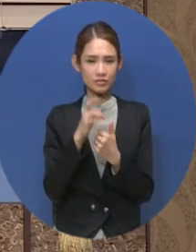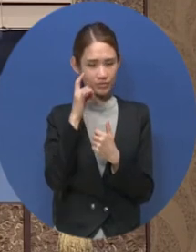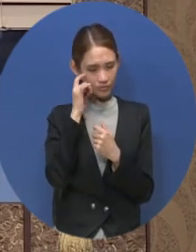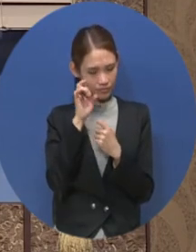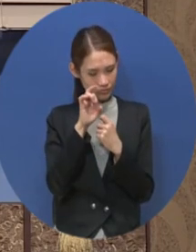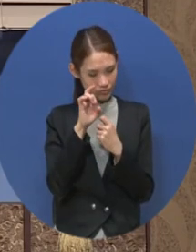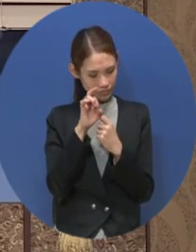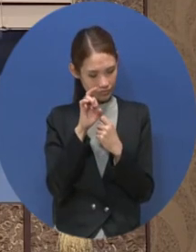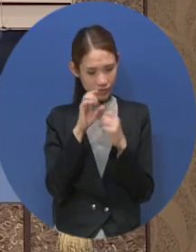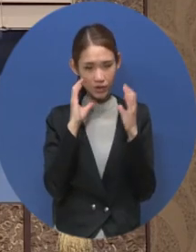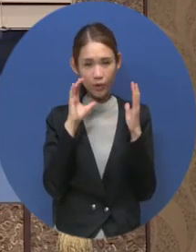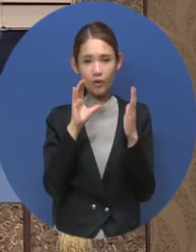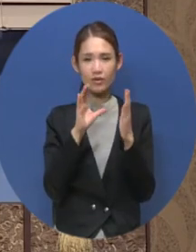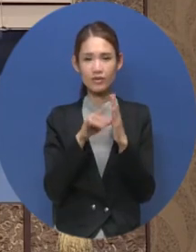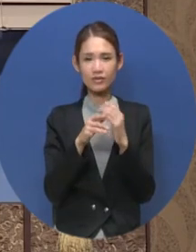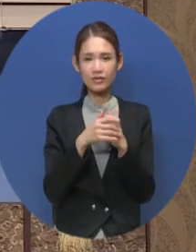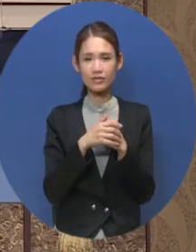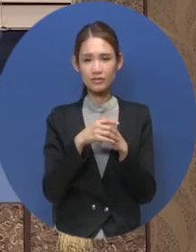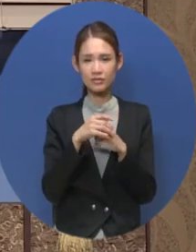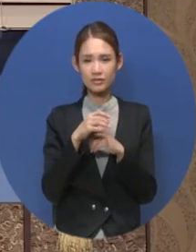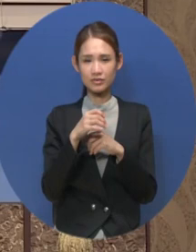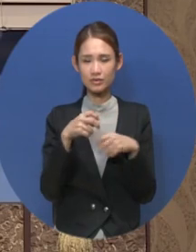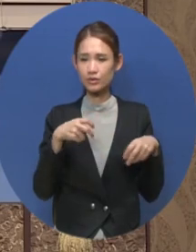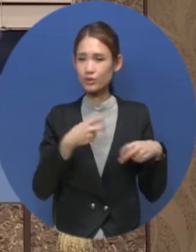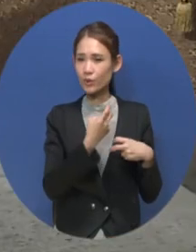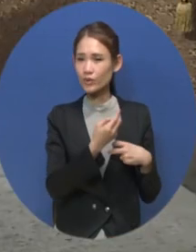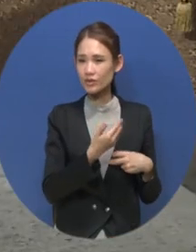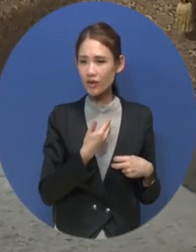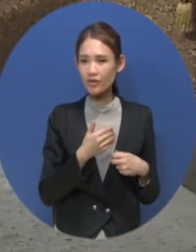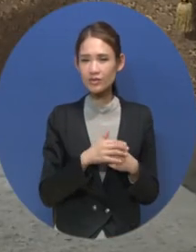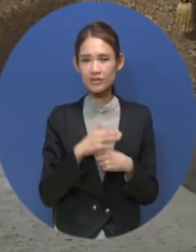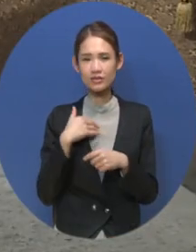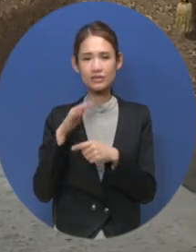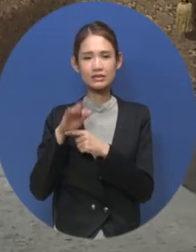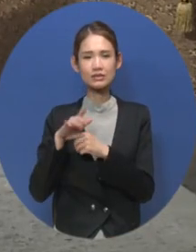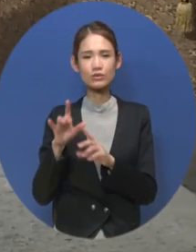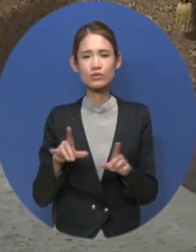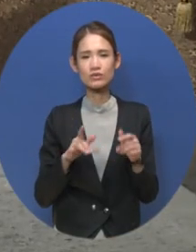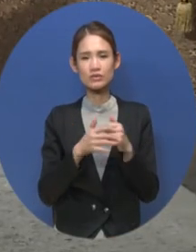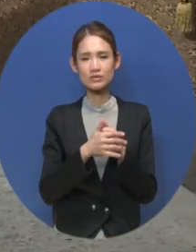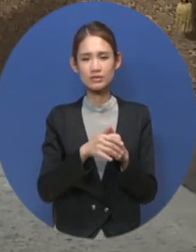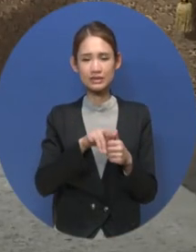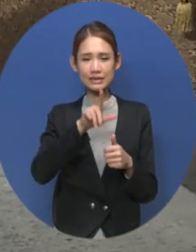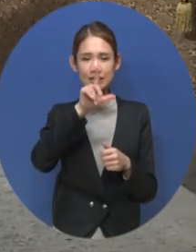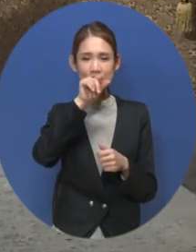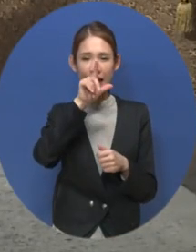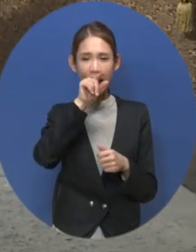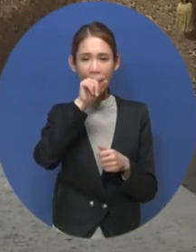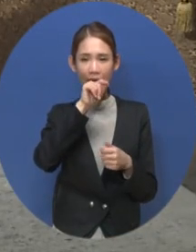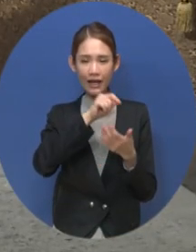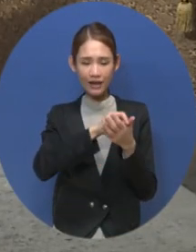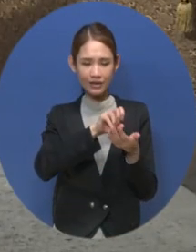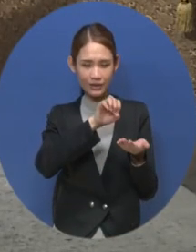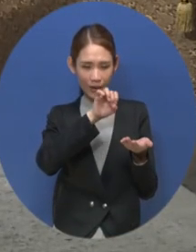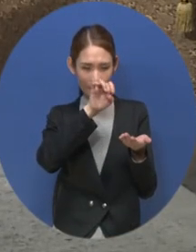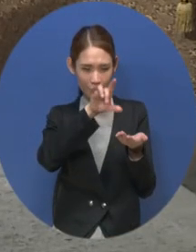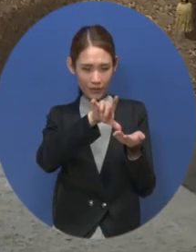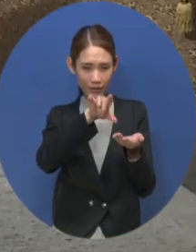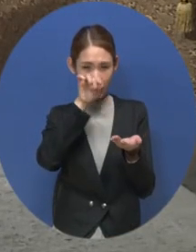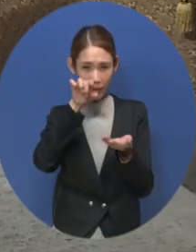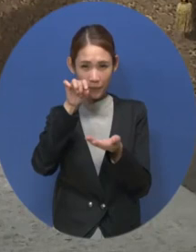생각하다가 이제 어렸을 때 이제 사고 전에 네. 시골에 살면서 제가 시골에 살았는데 예. 새총으로 새 잡았던 아~ 기억이 돼요.